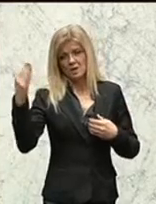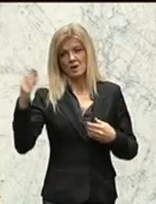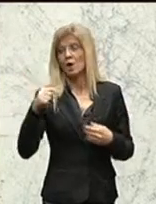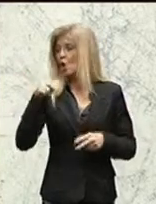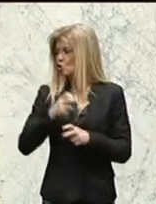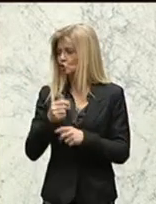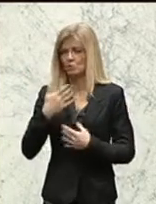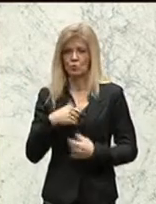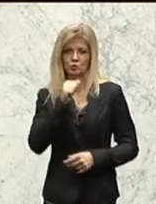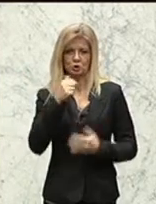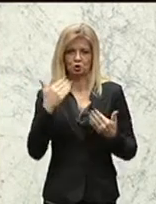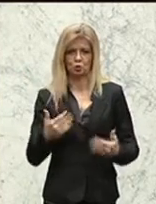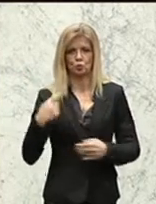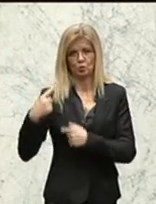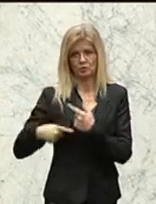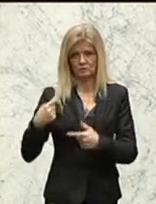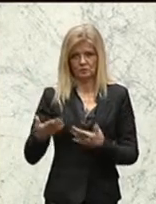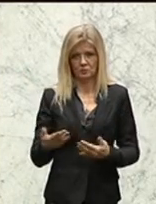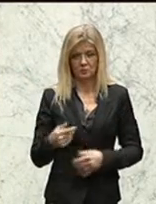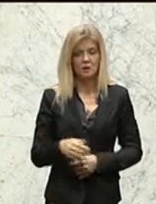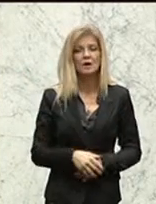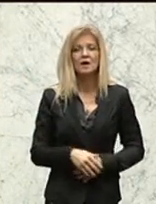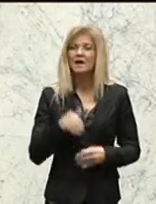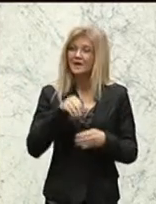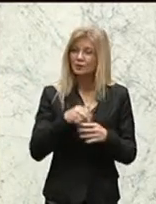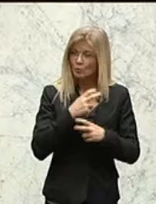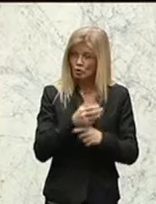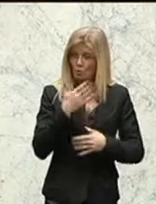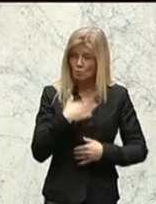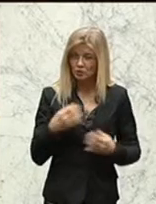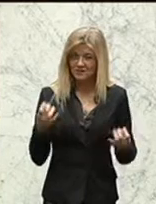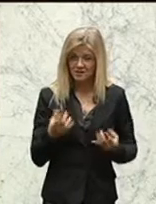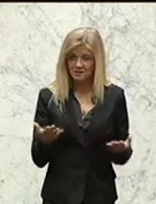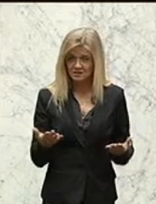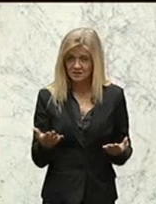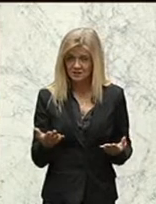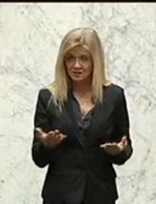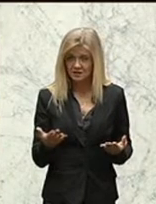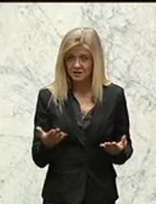Österreich diese Menschen, die tagtäglich